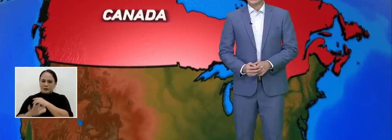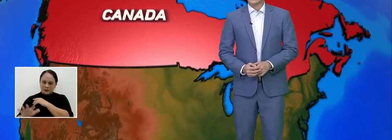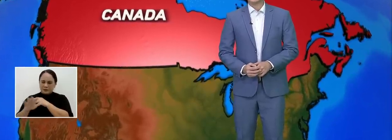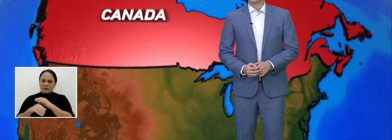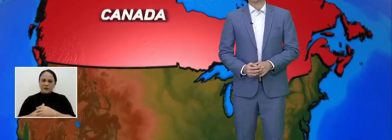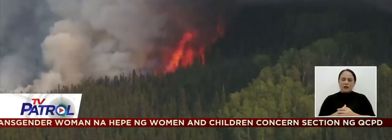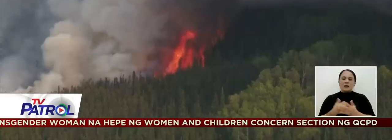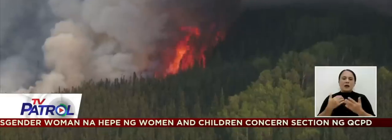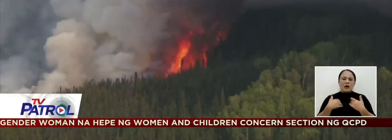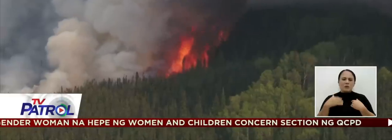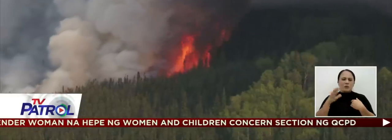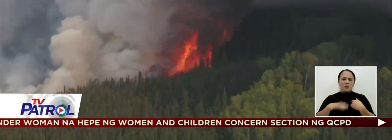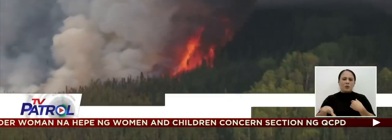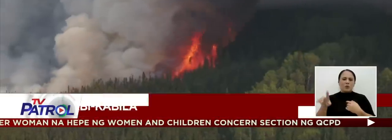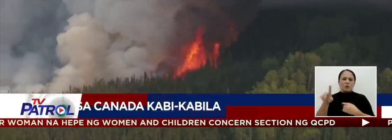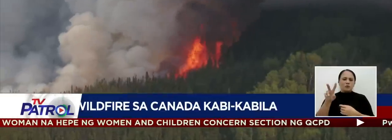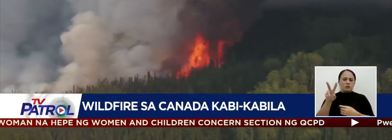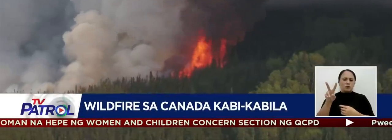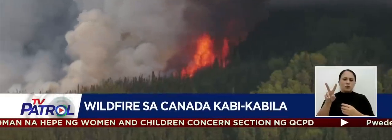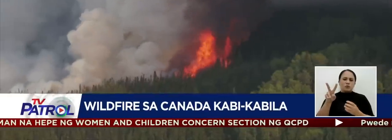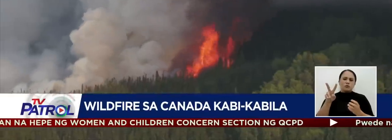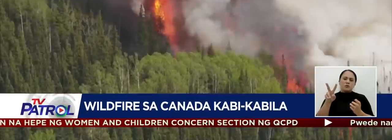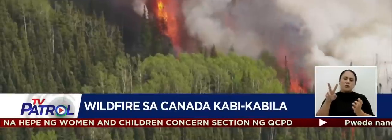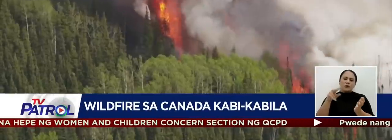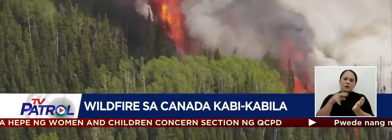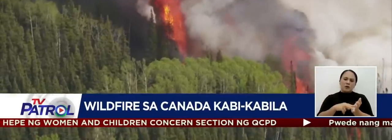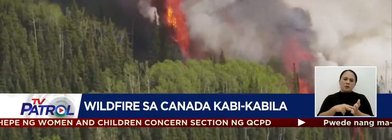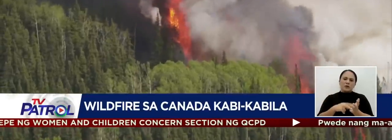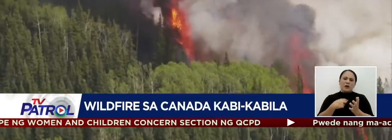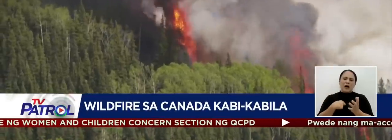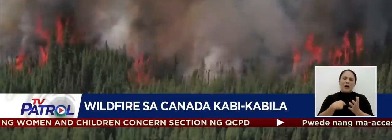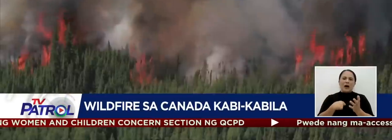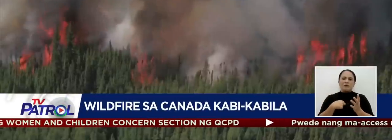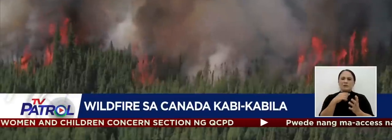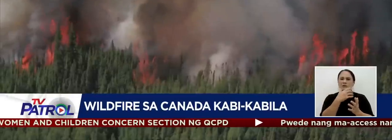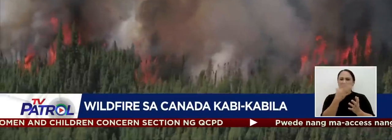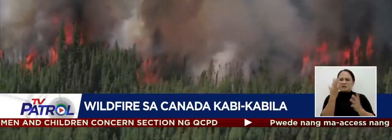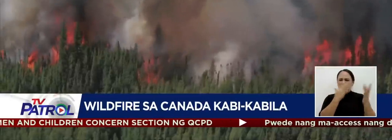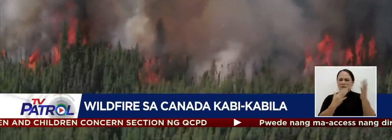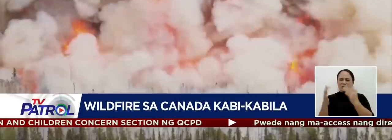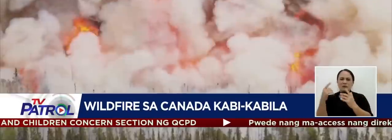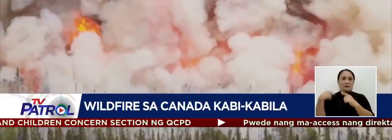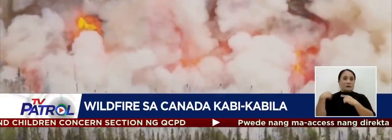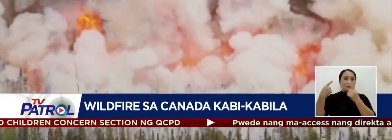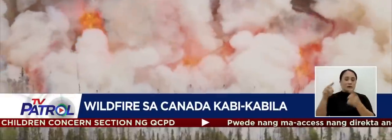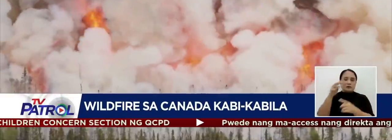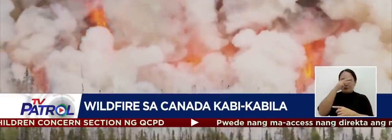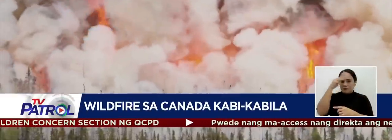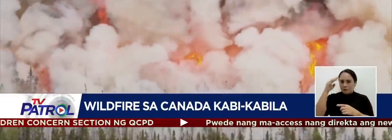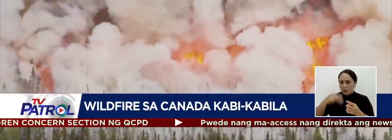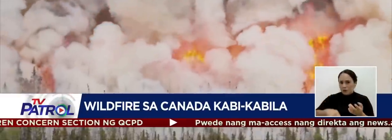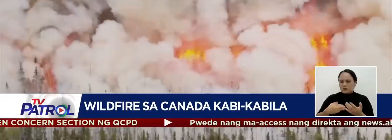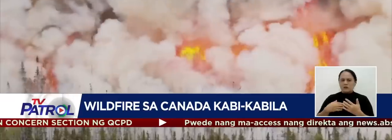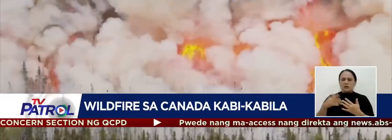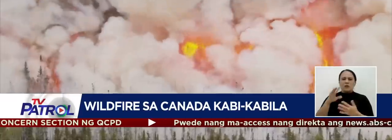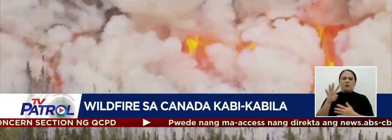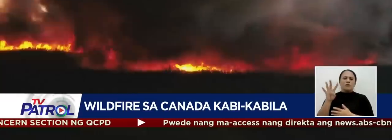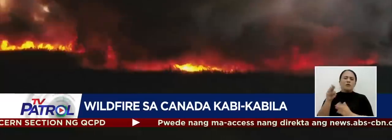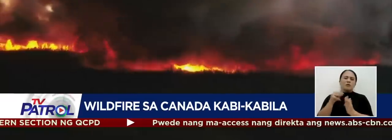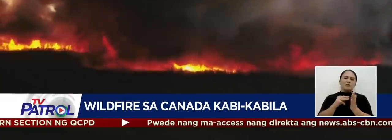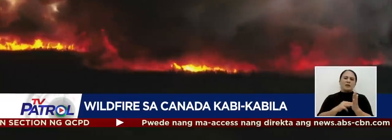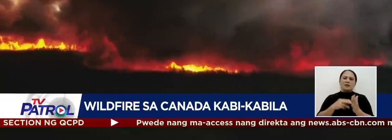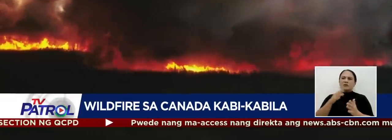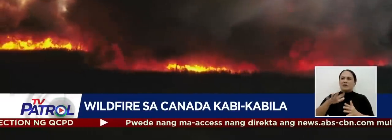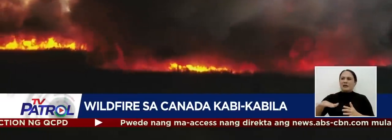Umabot na sa higit dalawang libo ang insidente ng wildfires simula Marso nitong taon at halos apat na milyong hektarya na